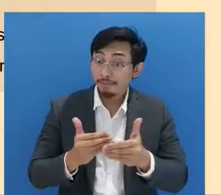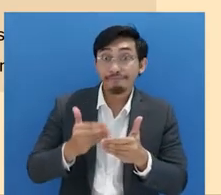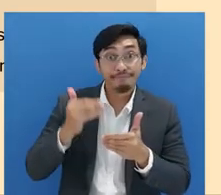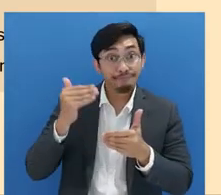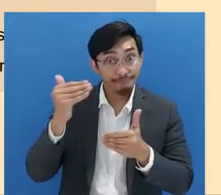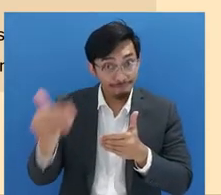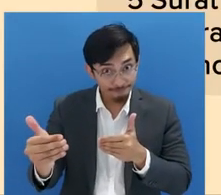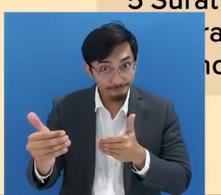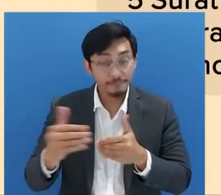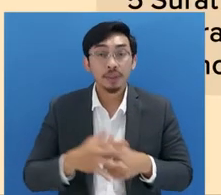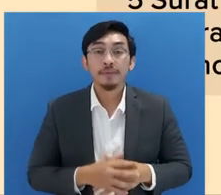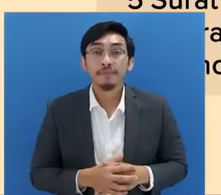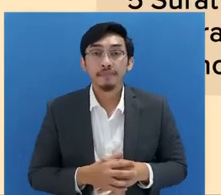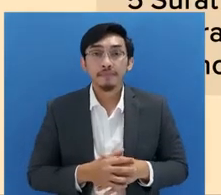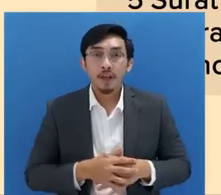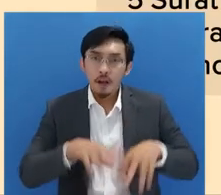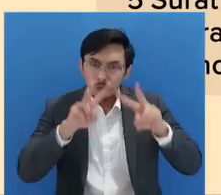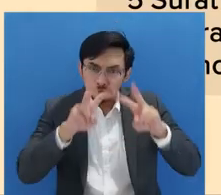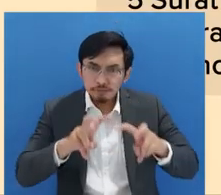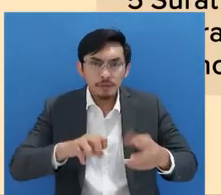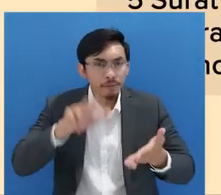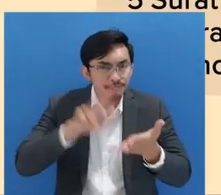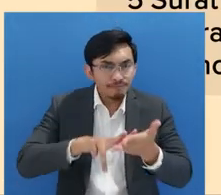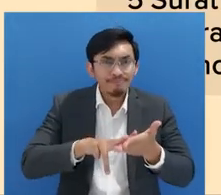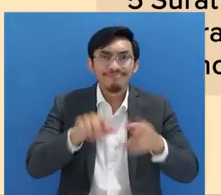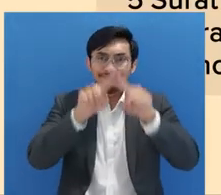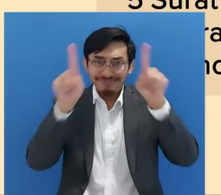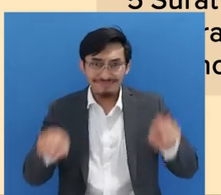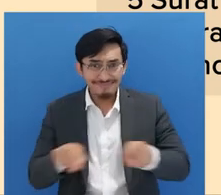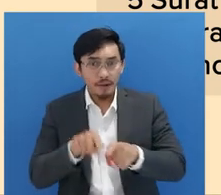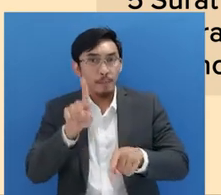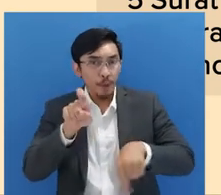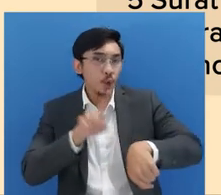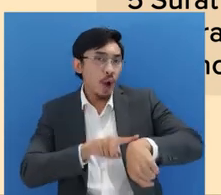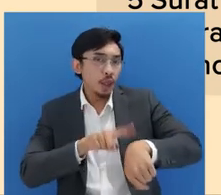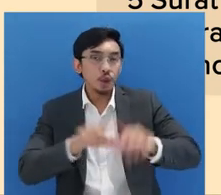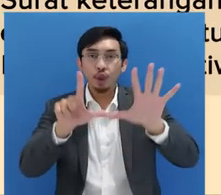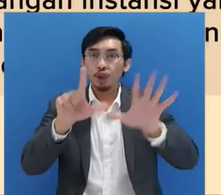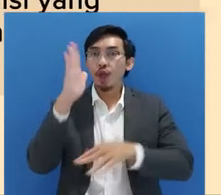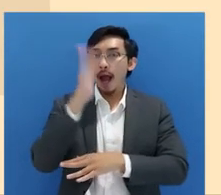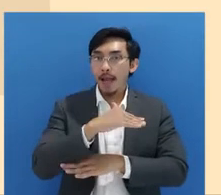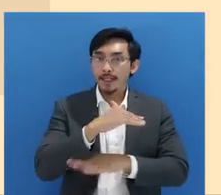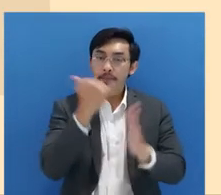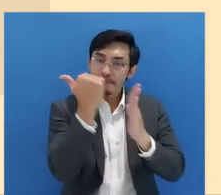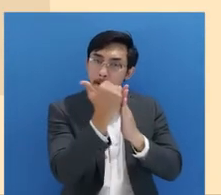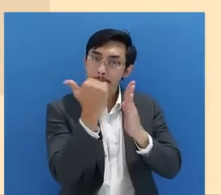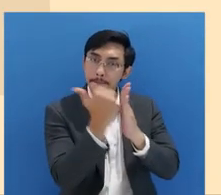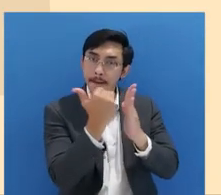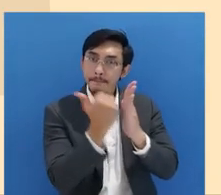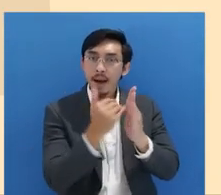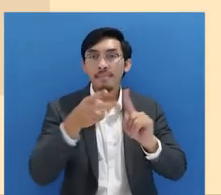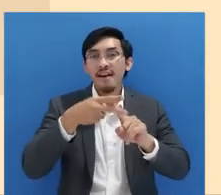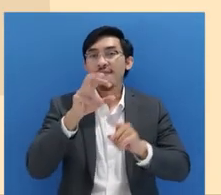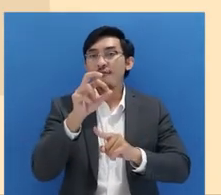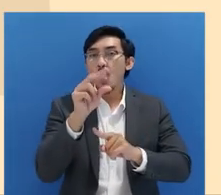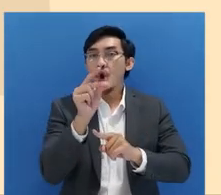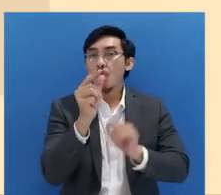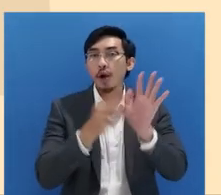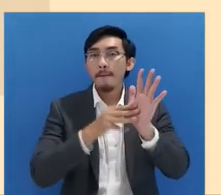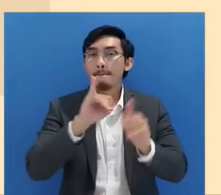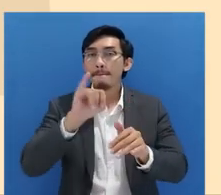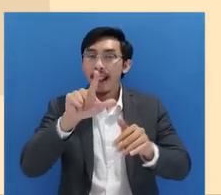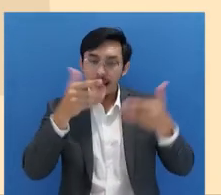itu, penelahan permohonan akan dilakukan selama 7 hari terkait pemenuhan syarat formil seperti surat